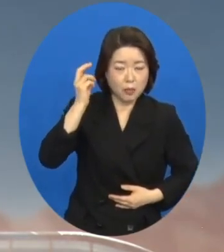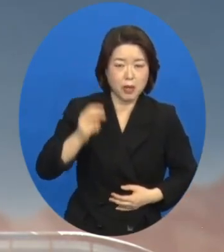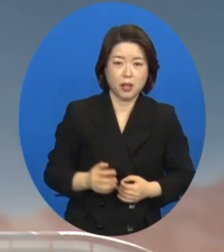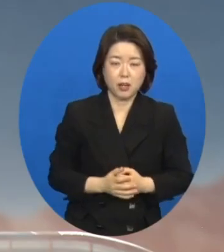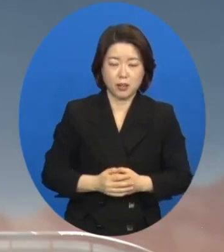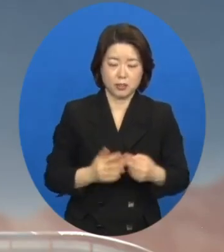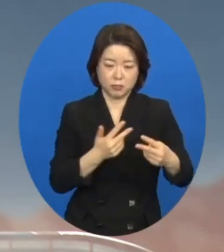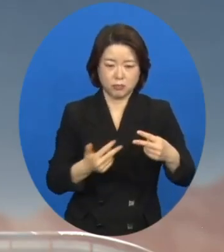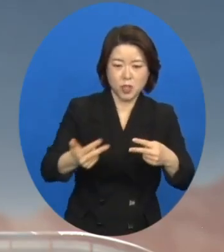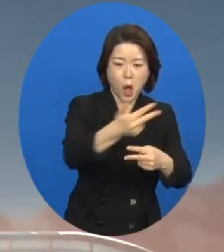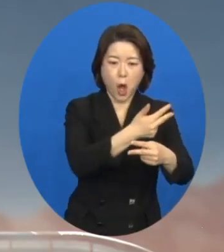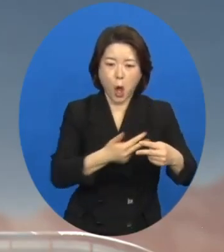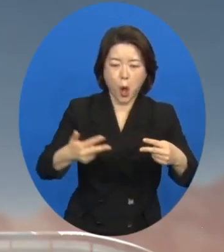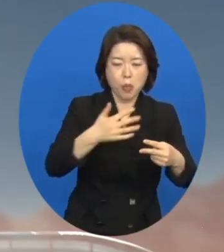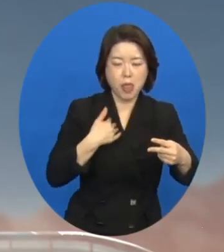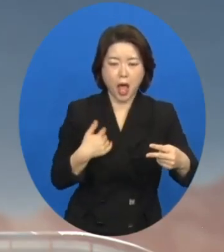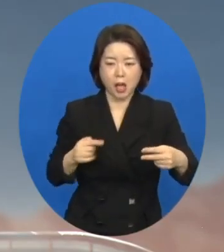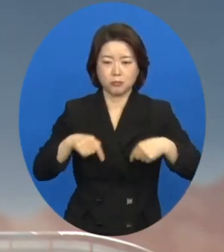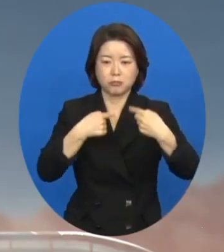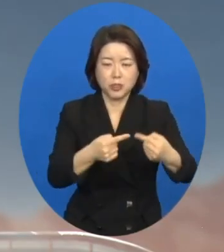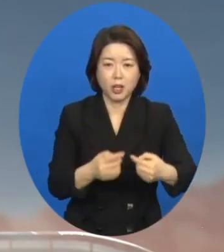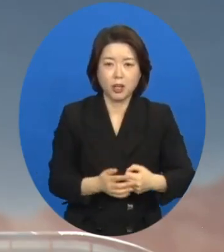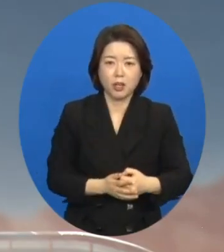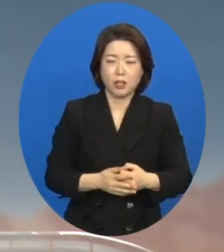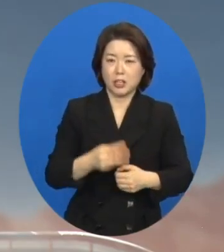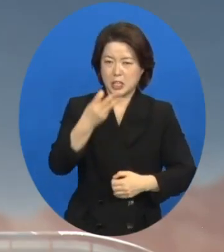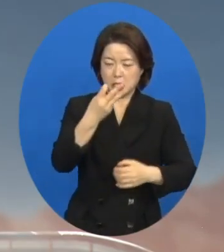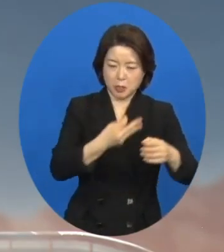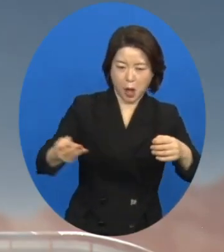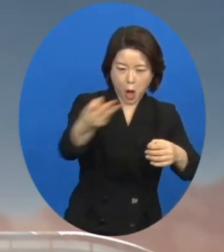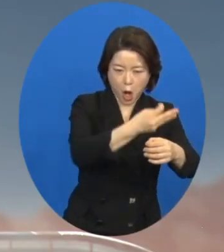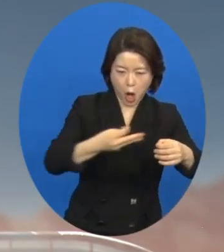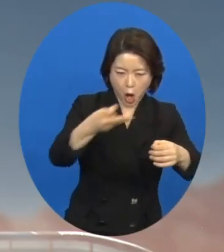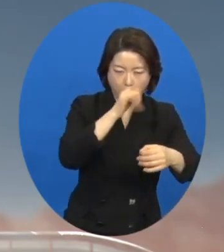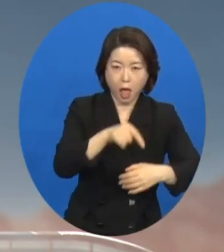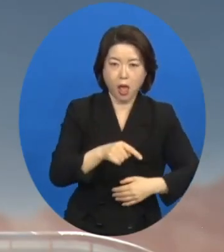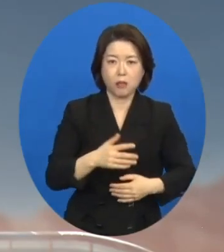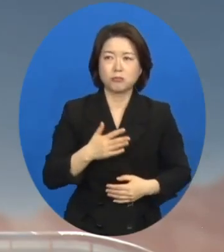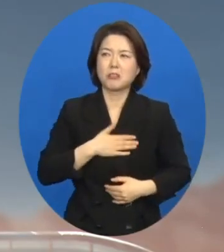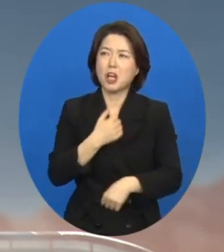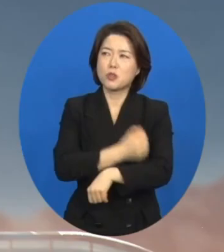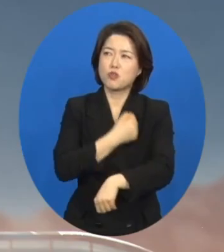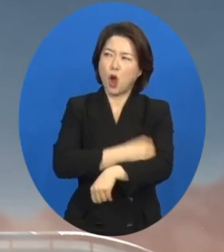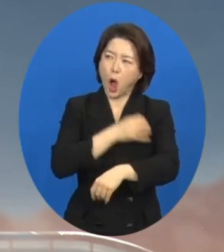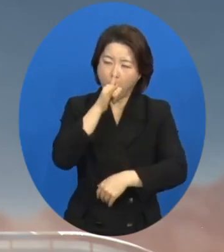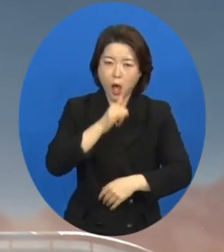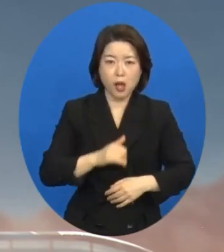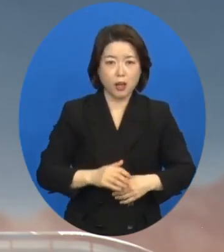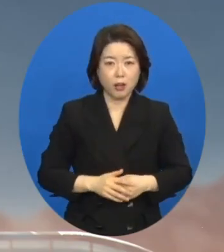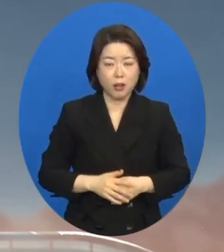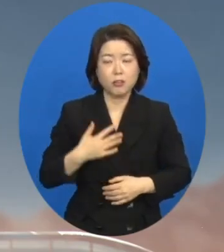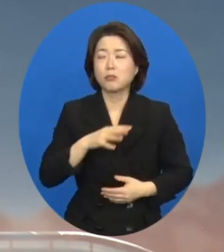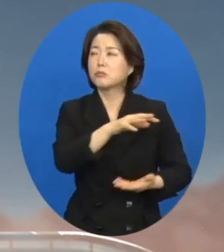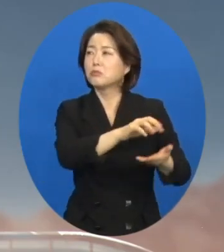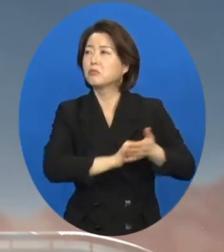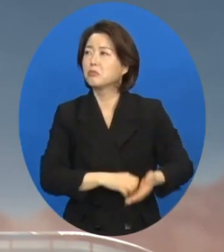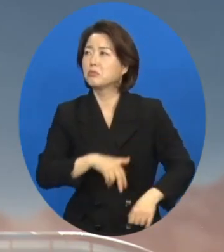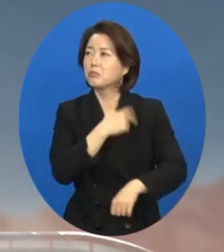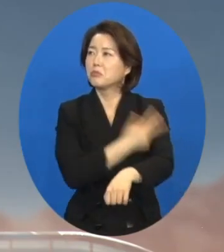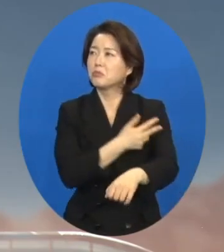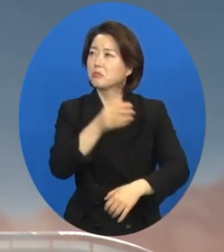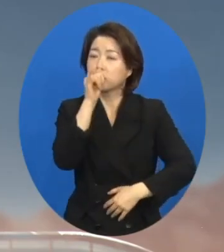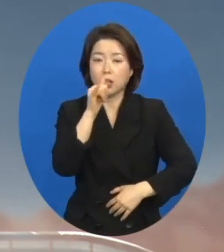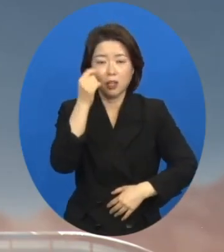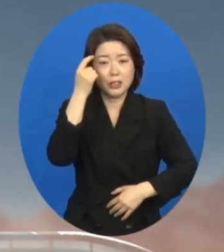여리고성을 돌았다 이거죠. 자기도 열세 밖에 돌았다 이거예요. 그러니까 나도 공로가 있으니까 얻을 만한 자격이 있지 않냐,